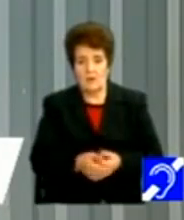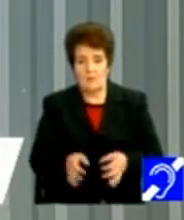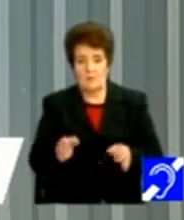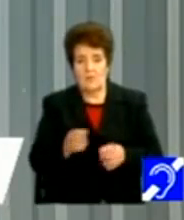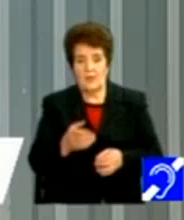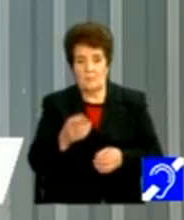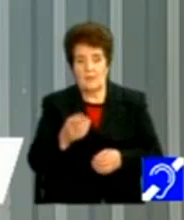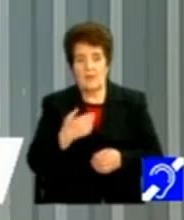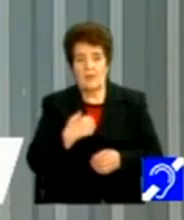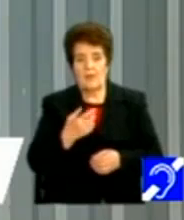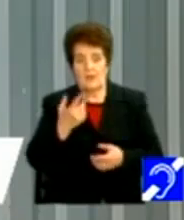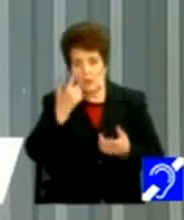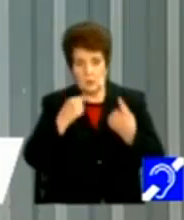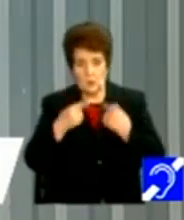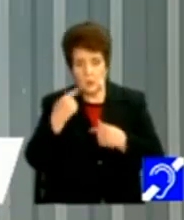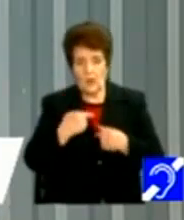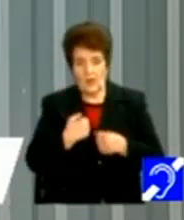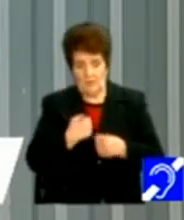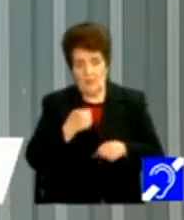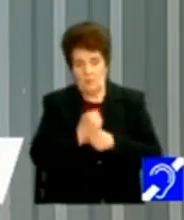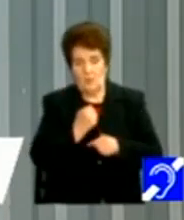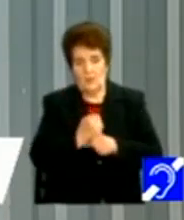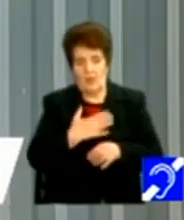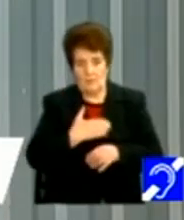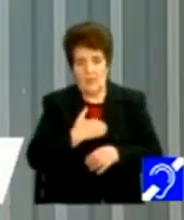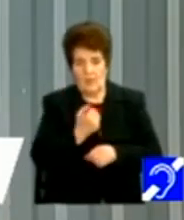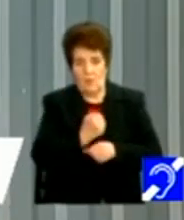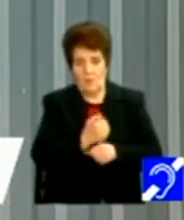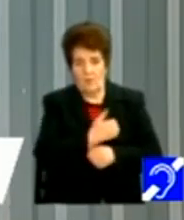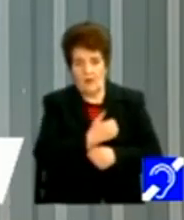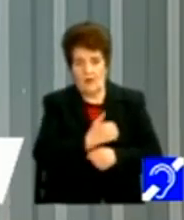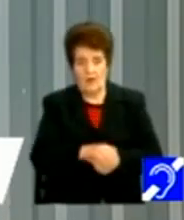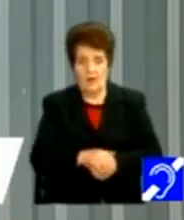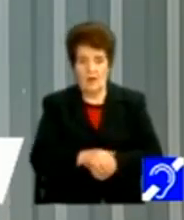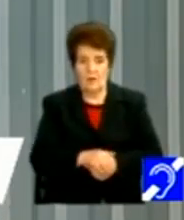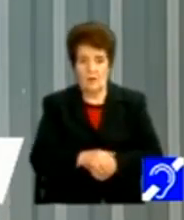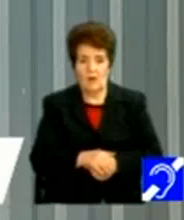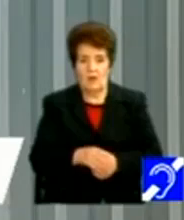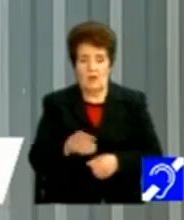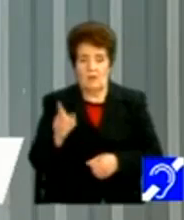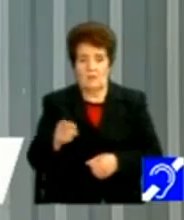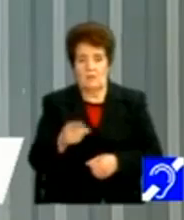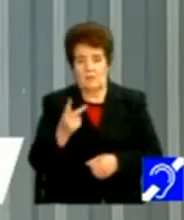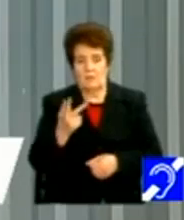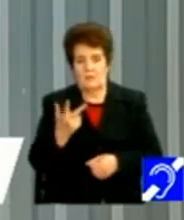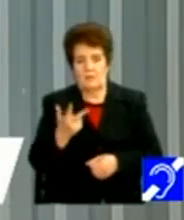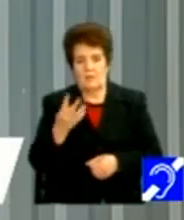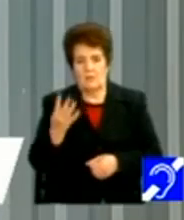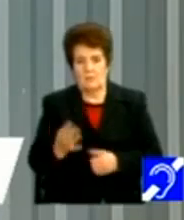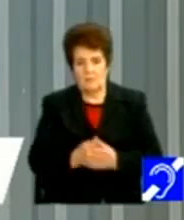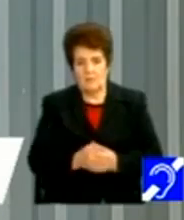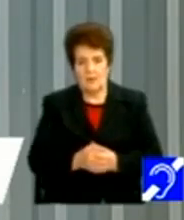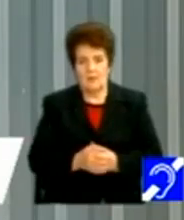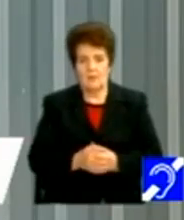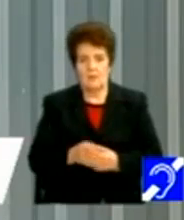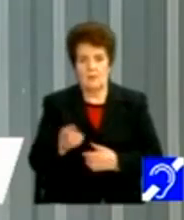sudoarea mea eu vreau. Țin vaca și tări șoclieja mă, i-am carat vreo 3-4 țepe de șoclieja. Țin vaca,